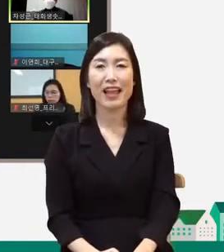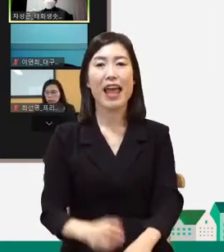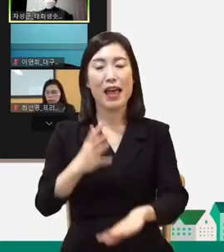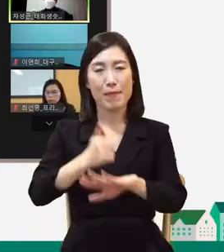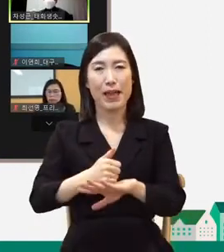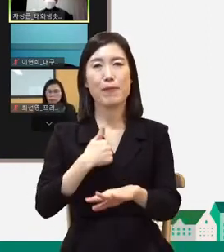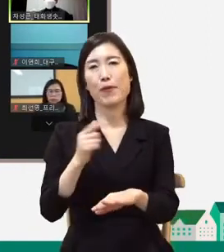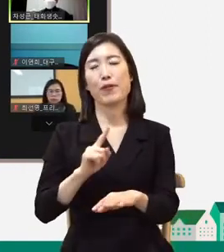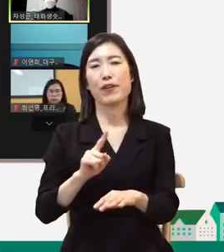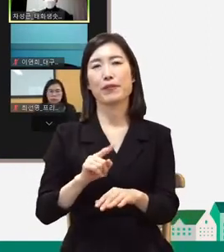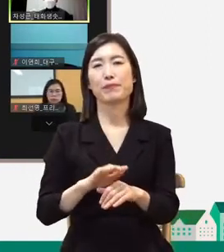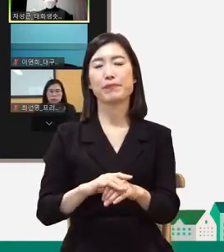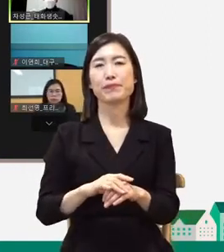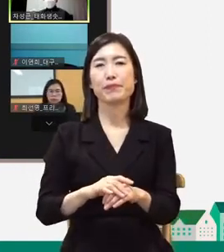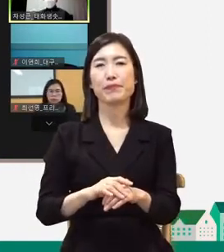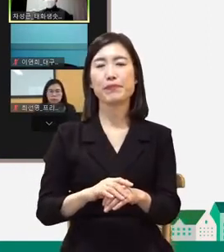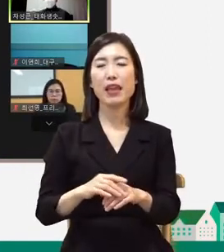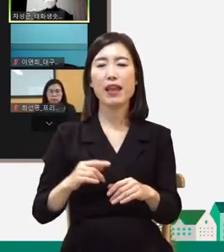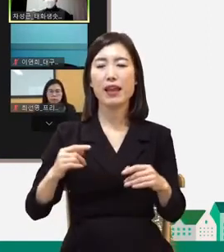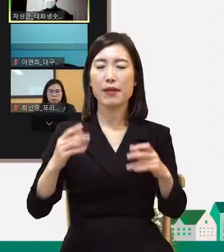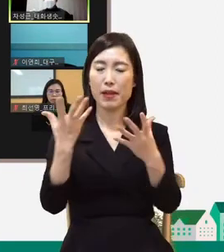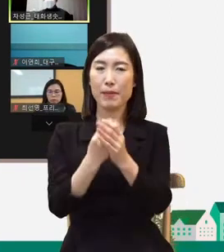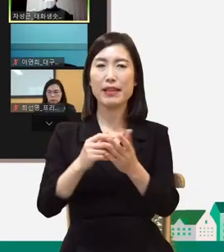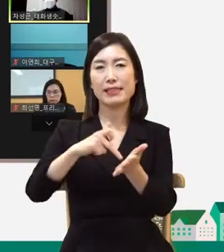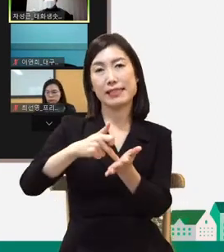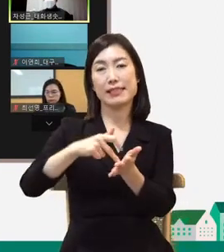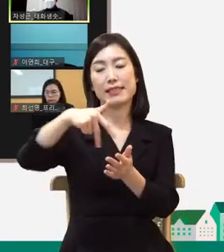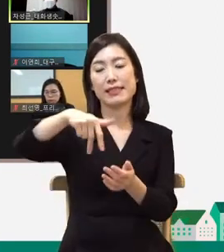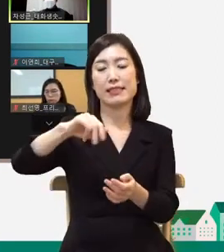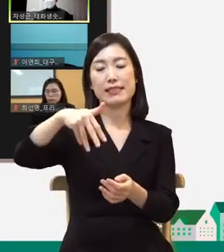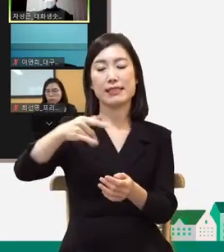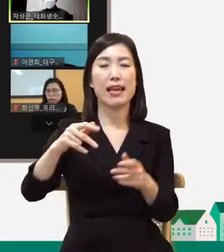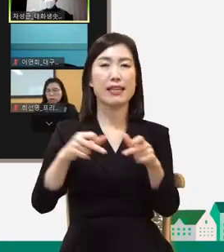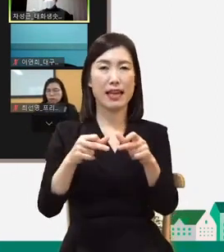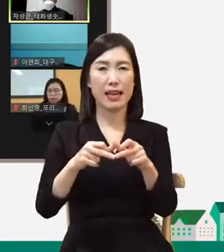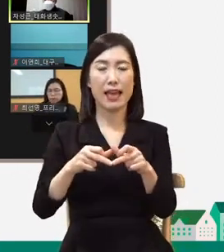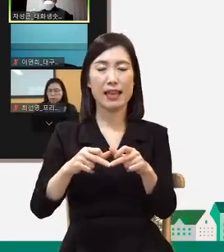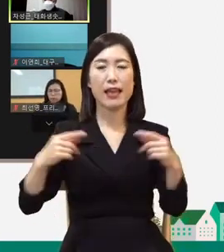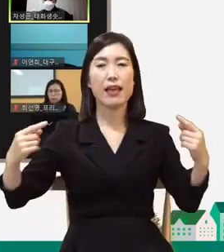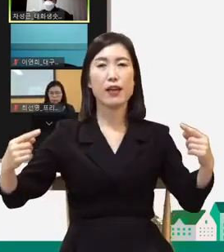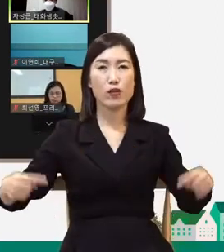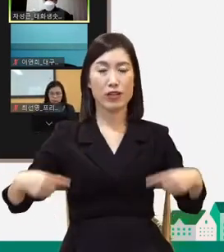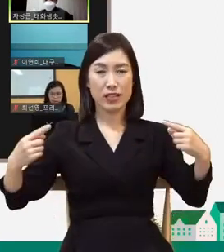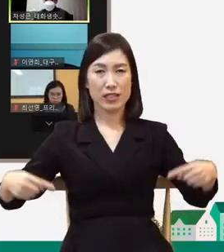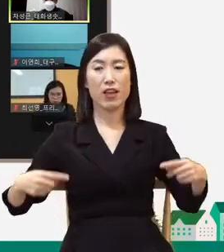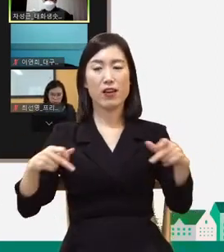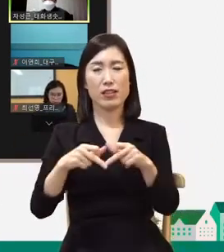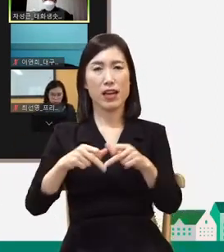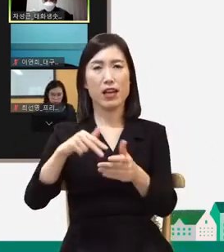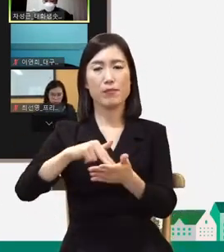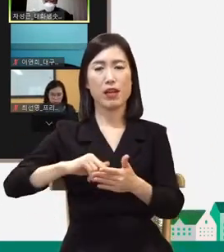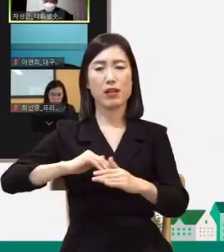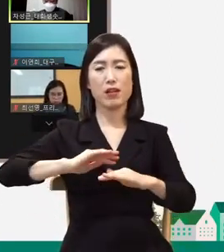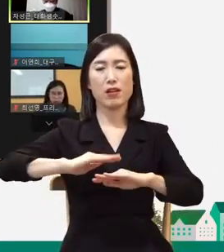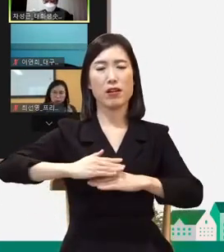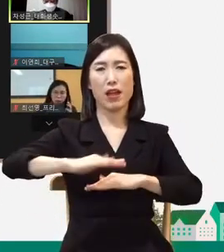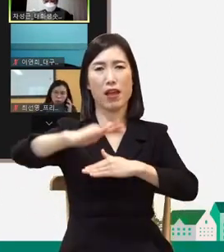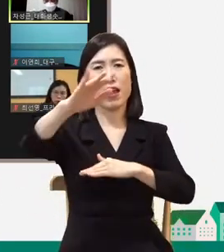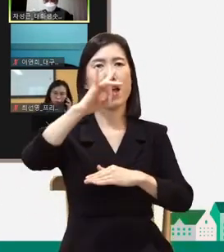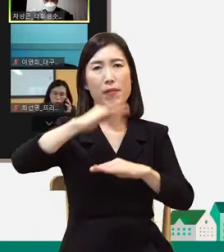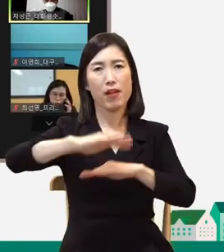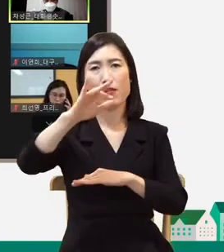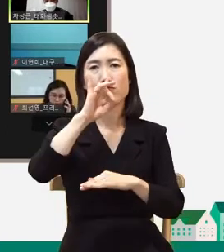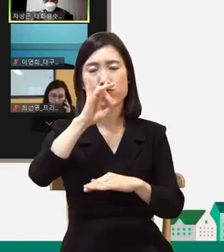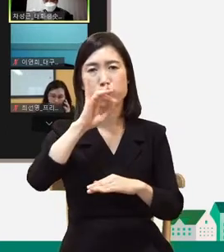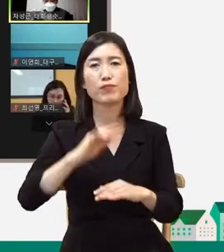마지막으로 지원스택은 지체장애인이 휠체어 같은 역할을 할 수 있는 중요한 도구라고 생각이 듭니다.